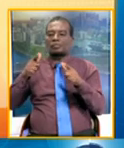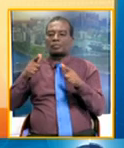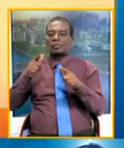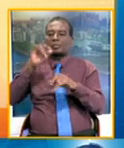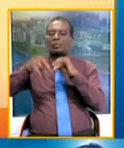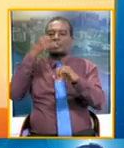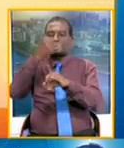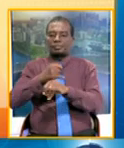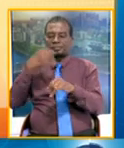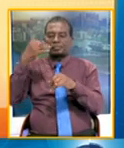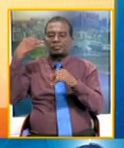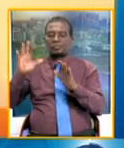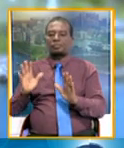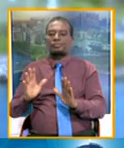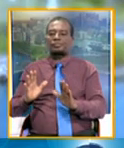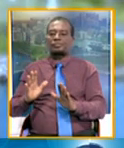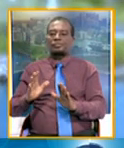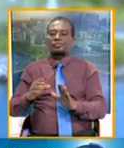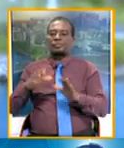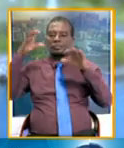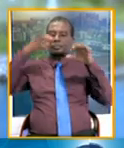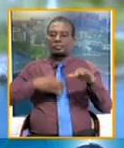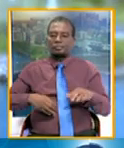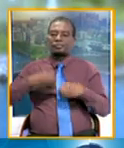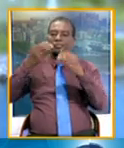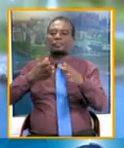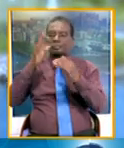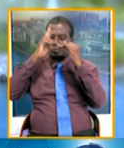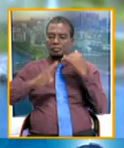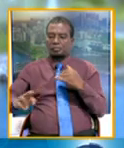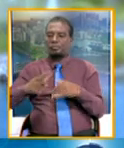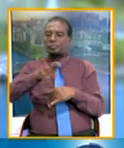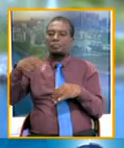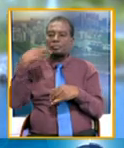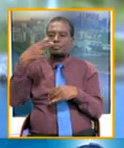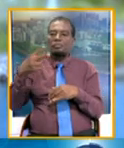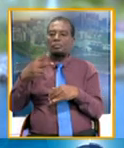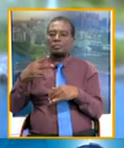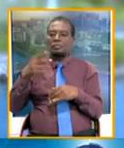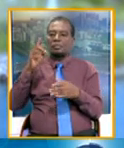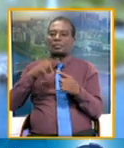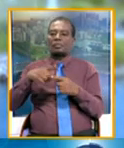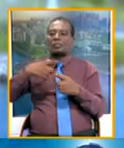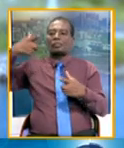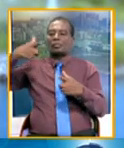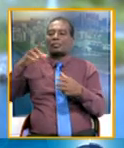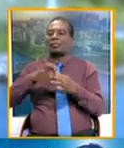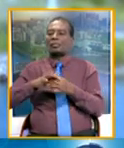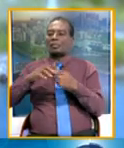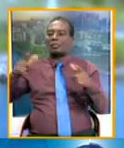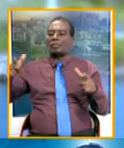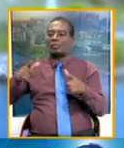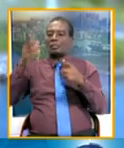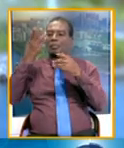L'Institut français de Côte d'Ivoire a souhaité lui rendre hommage. Un hommage vibrant, vous allez le voir, un hommage à la dimension de l'illustre